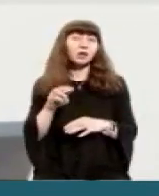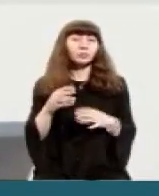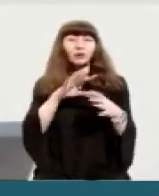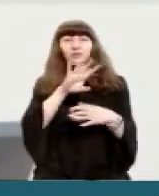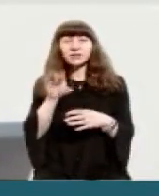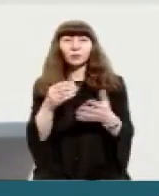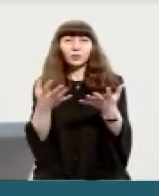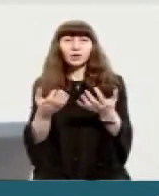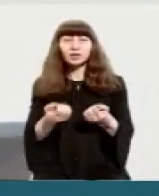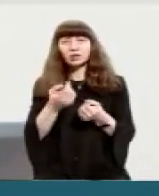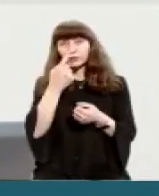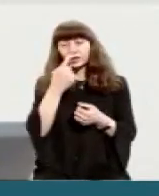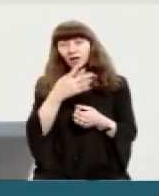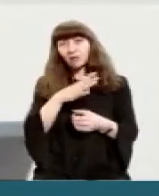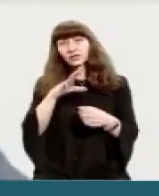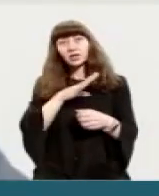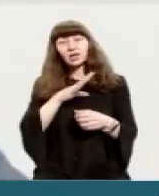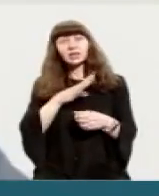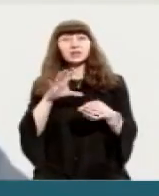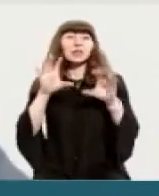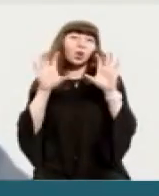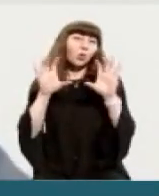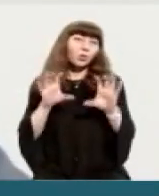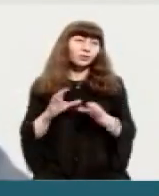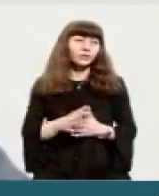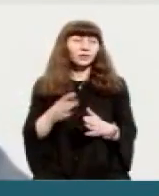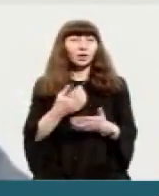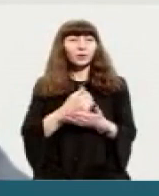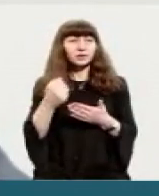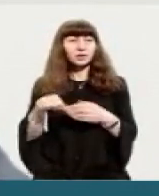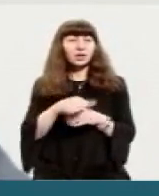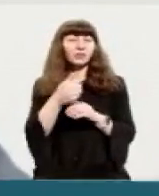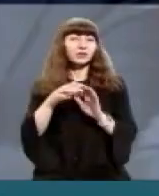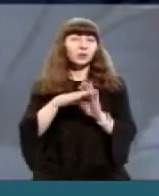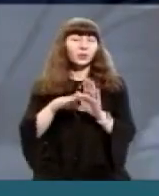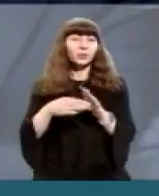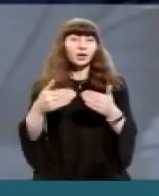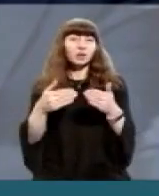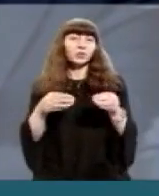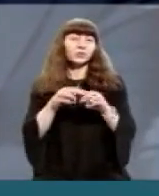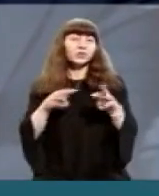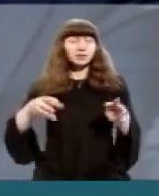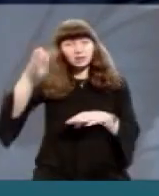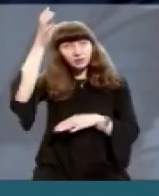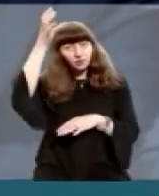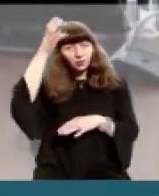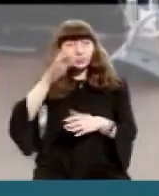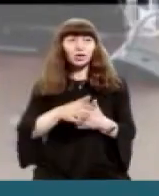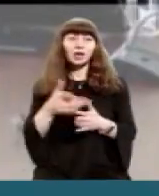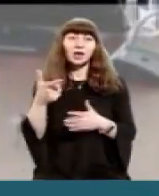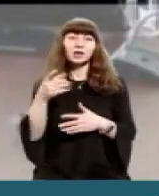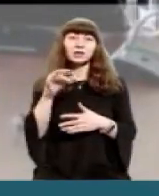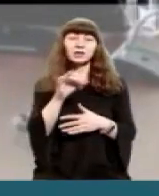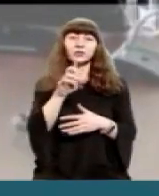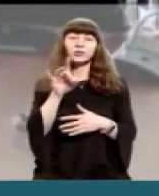законам и должную межведомственную координацию в этом вопросе. Обозначая приоритетные задачи перед Министерством просвещения, Гани